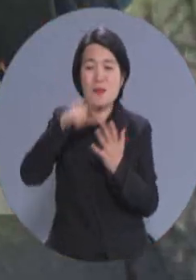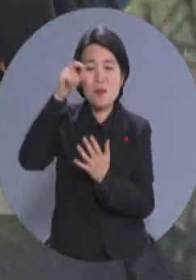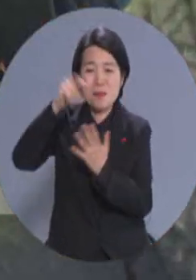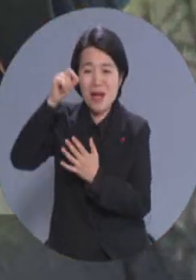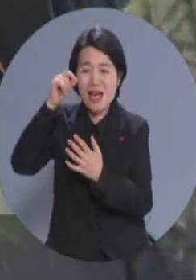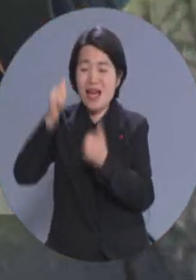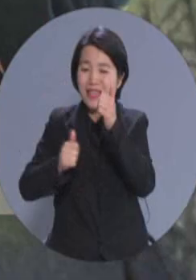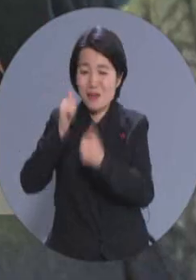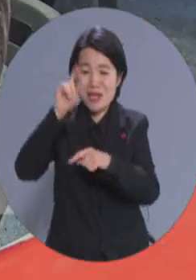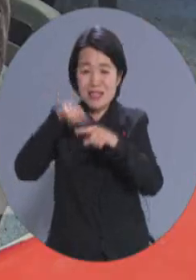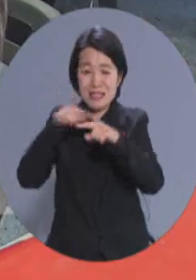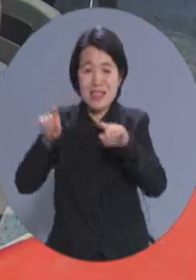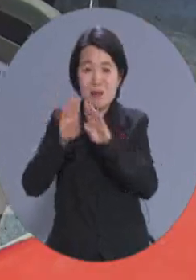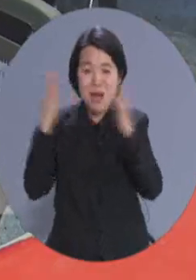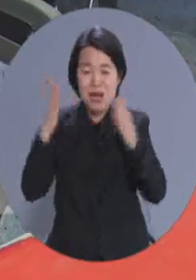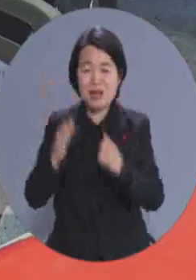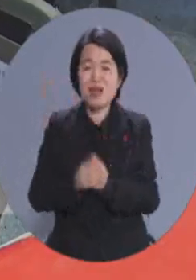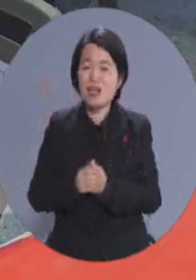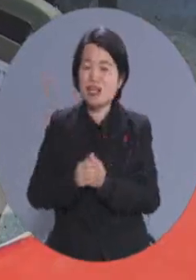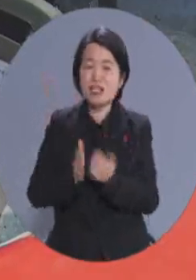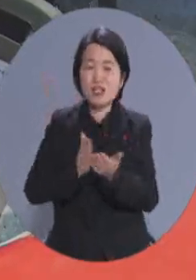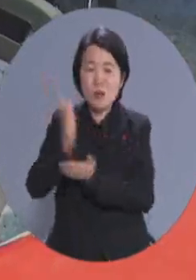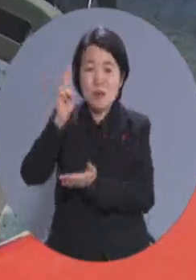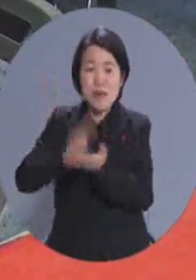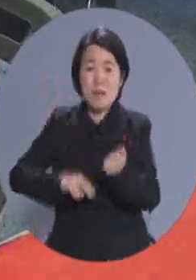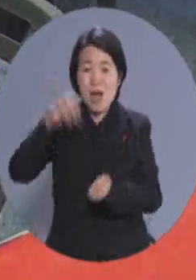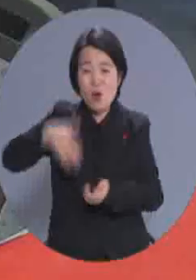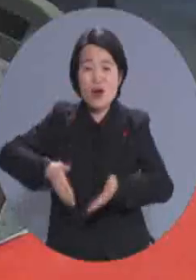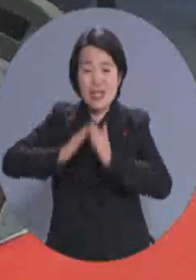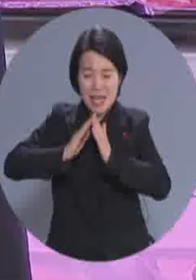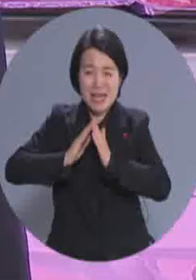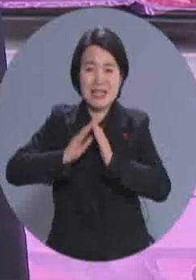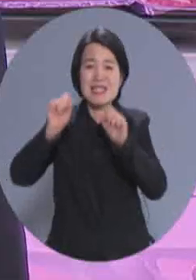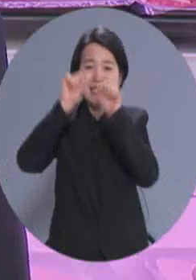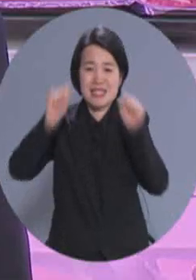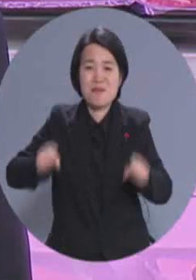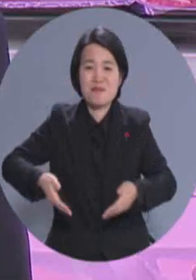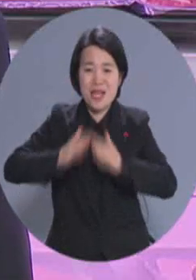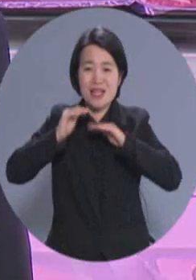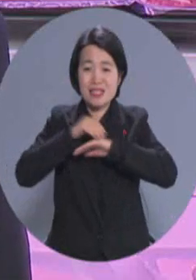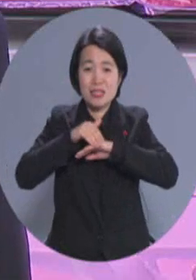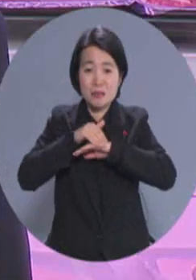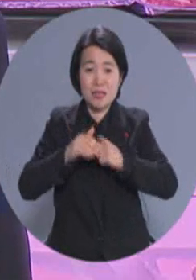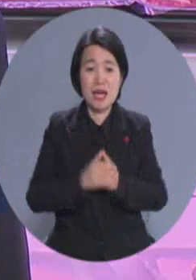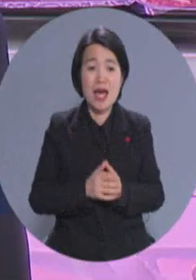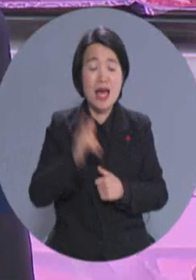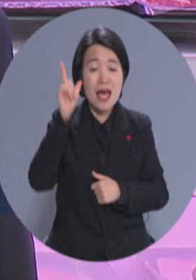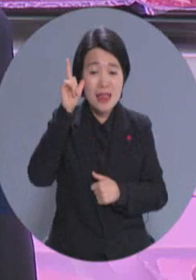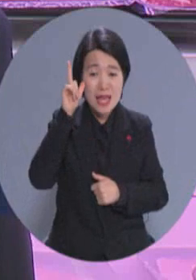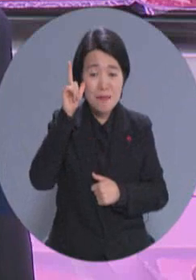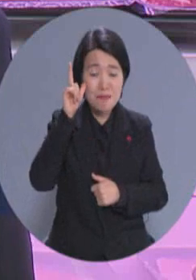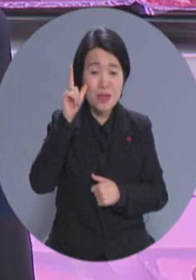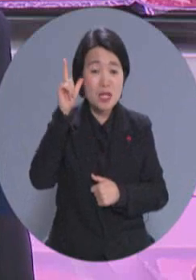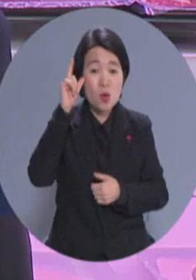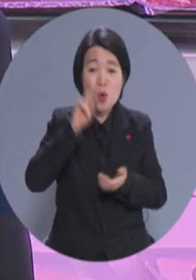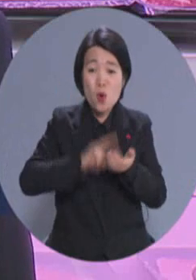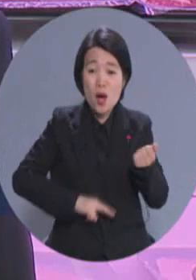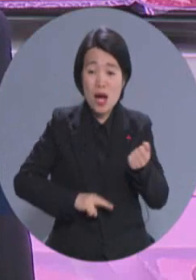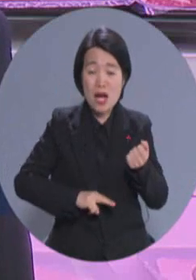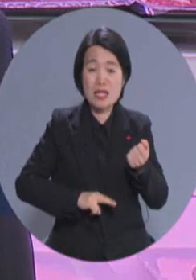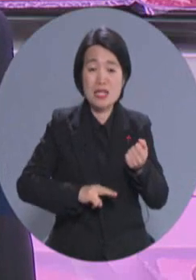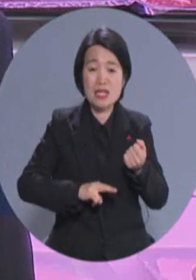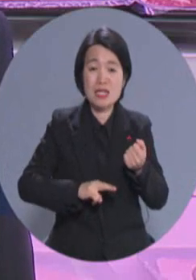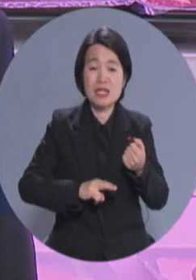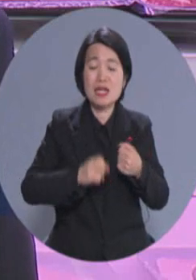판매점을 신설하는 등 유통 시스템을 구축할 예정입니다 해남 대표 브랜드를 육성에 해남군 한우